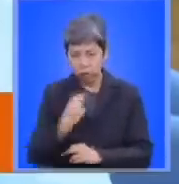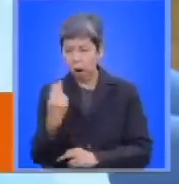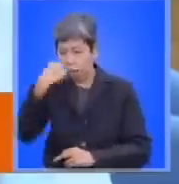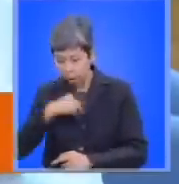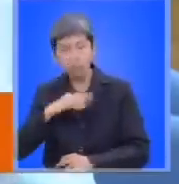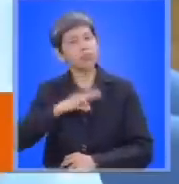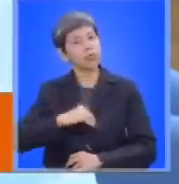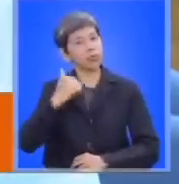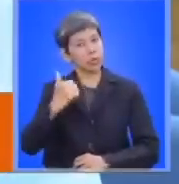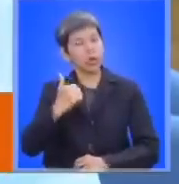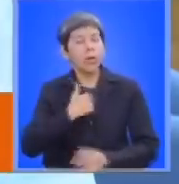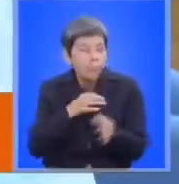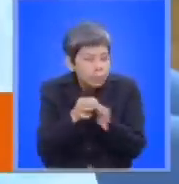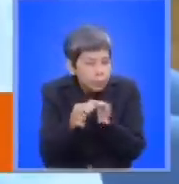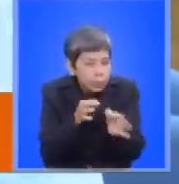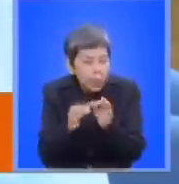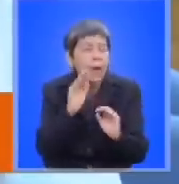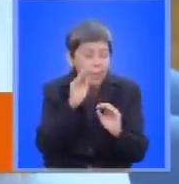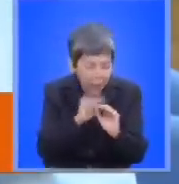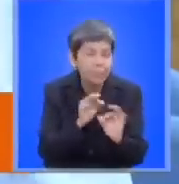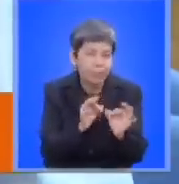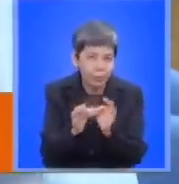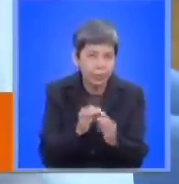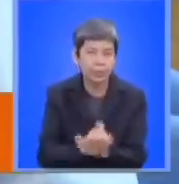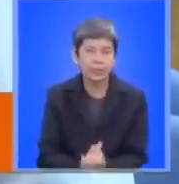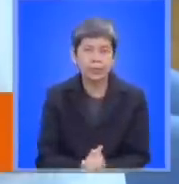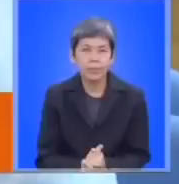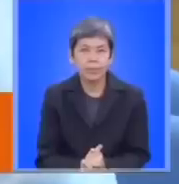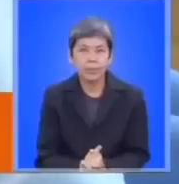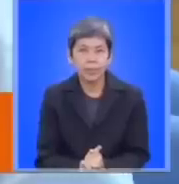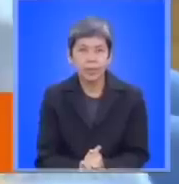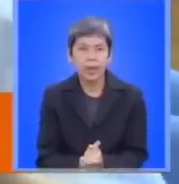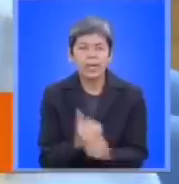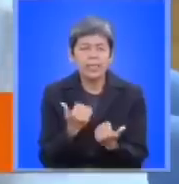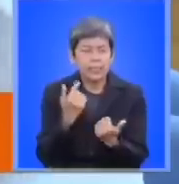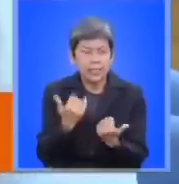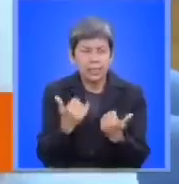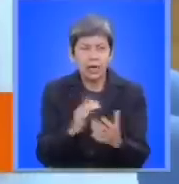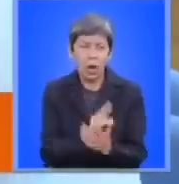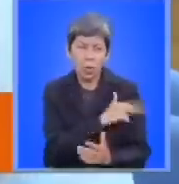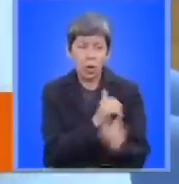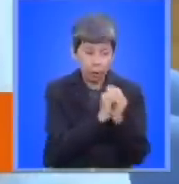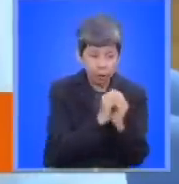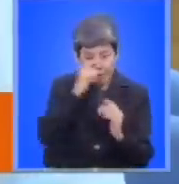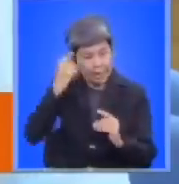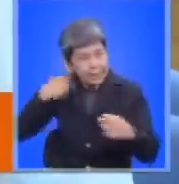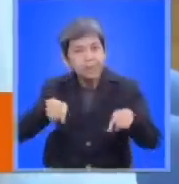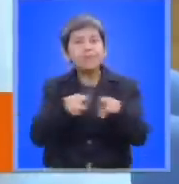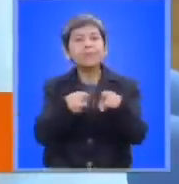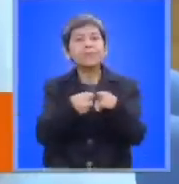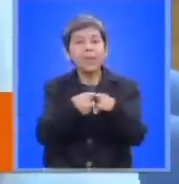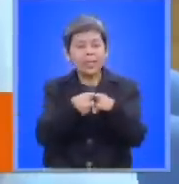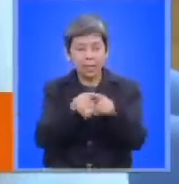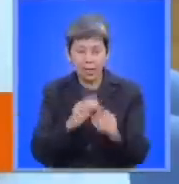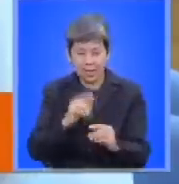ลยดีขึ้นเร็วผมขออนุญาตให้ข้อมูลเพิ่มเติมแบบนี้นะครับก็ประมาณว่า หมอจีนกับหมอไทยก็คิดคล้ายๆกันเหมือนกัน